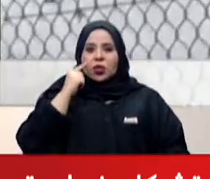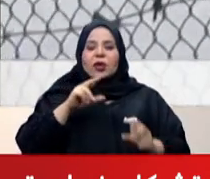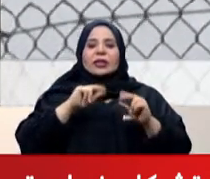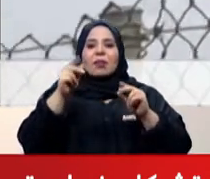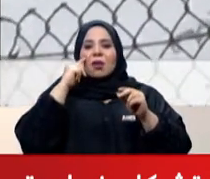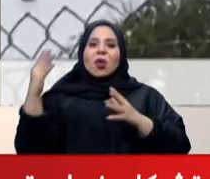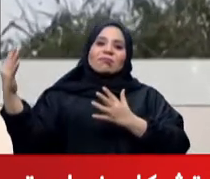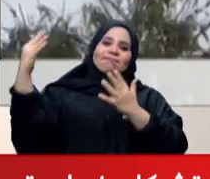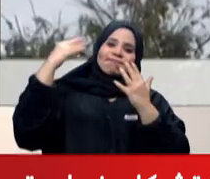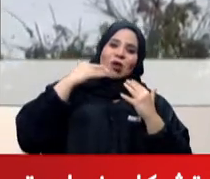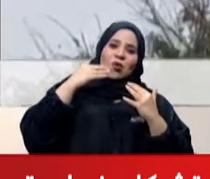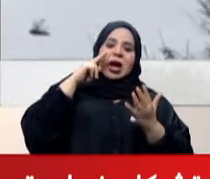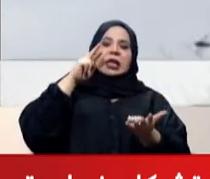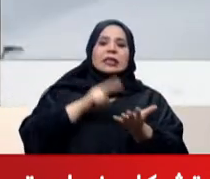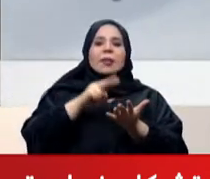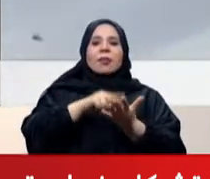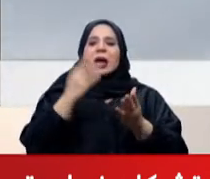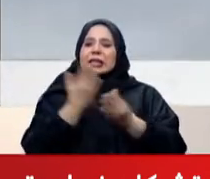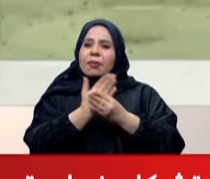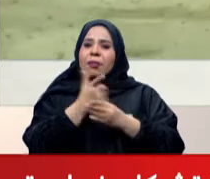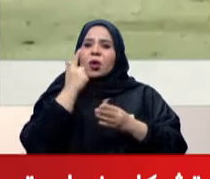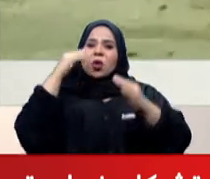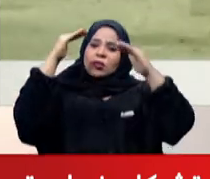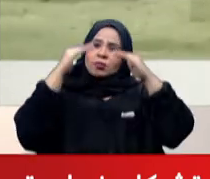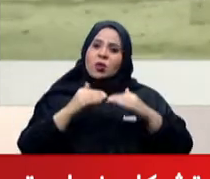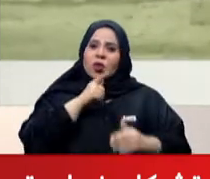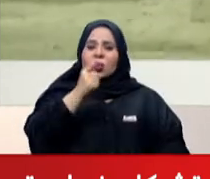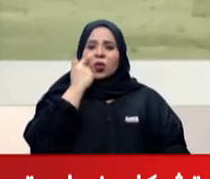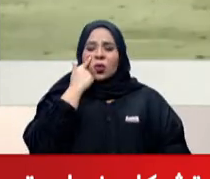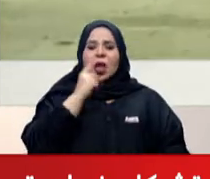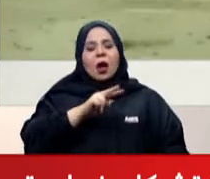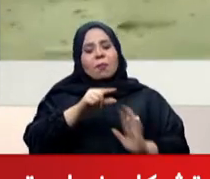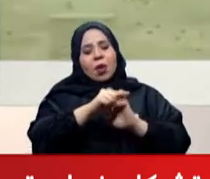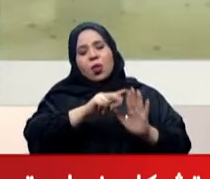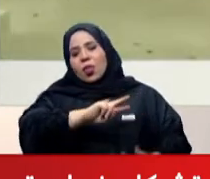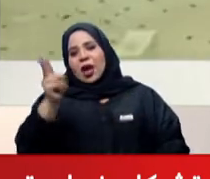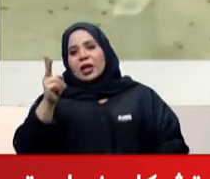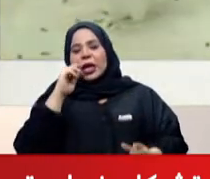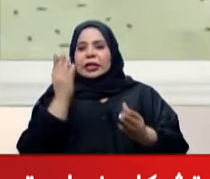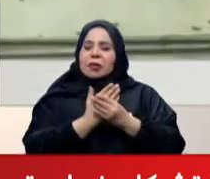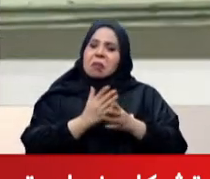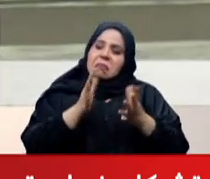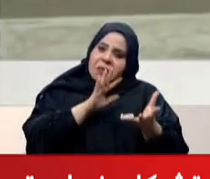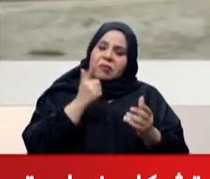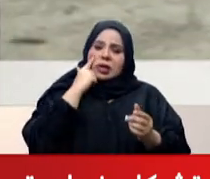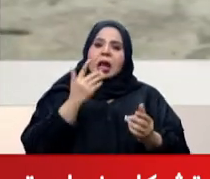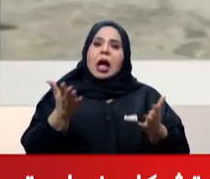الجواد. شنو سبب المنخفض الجوي؟ هنا قصة أخرى، موضوع آخر. قد يكون سبب